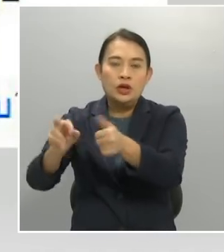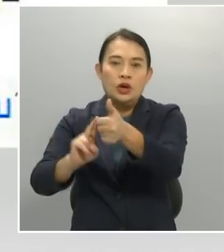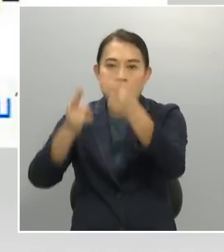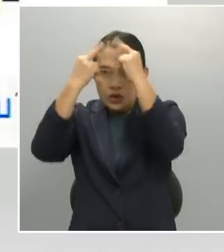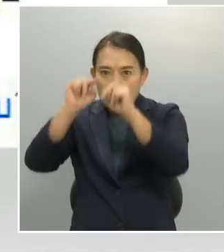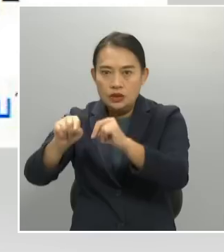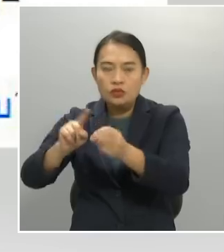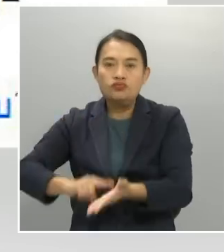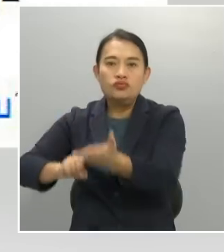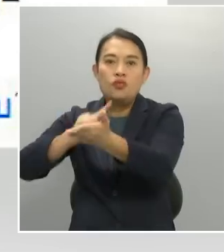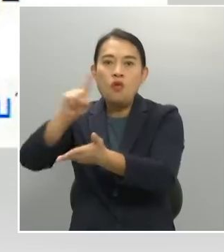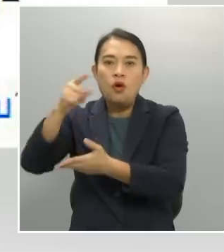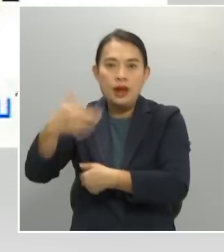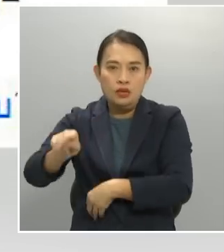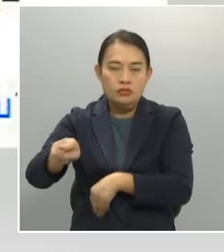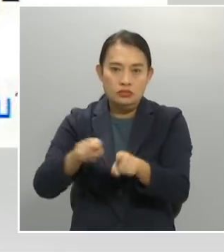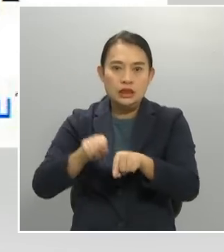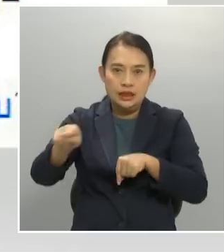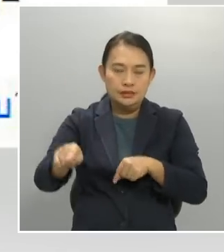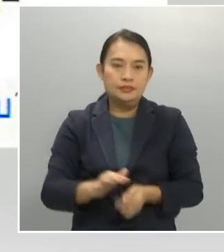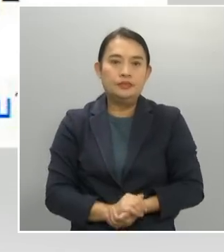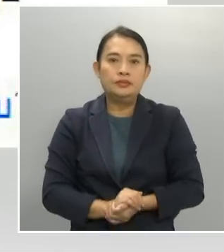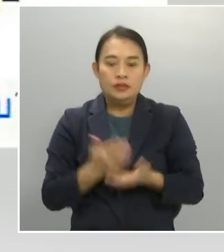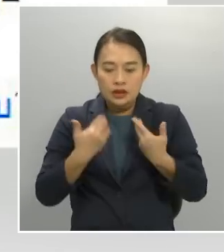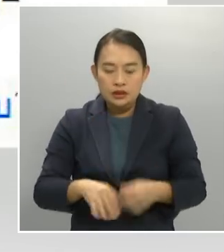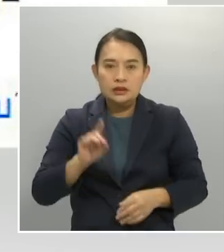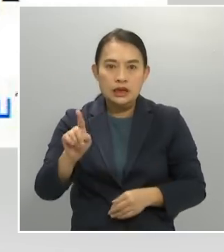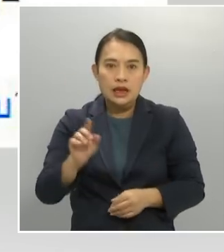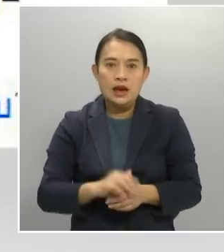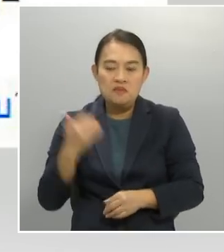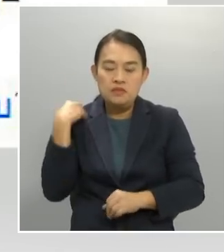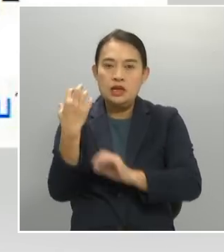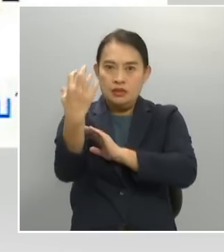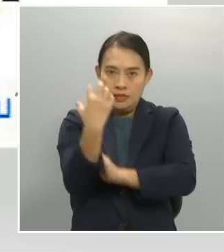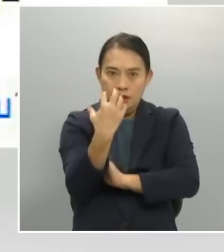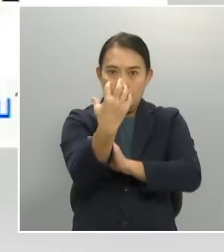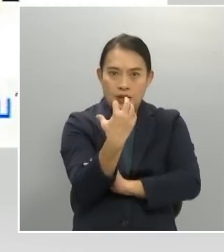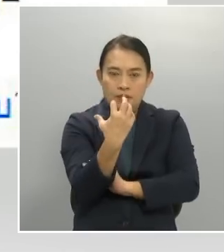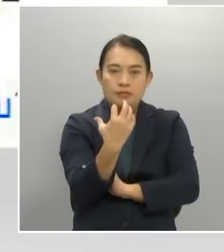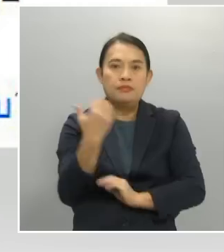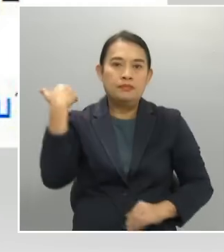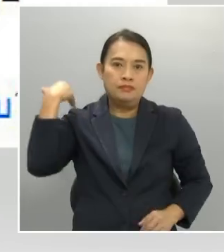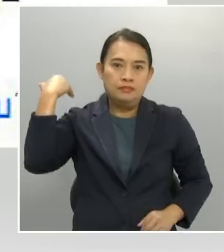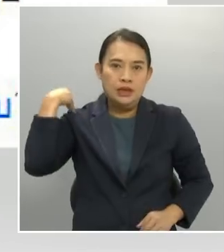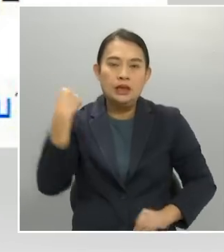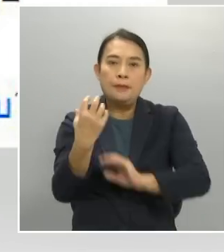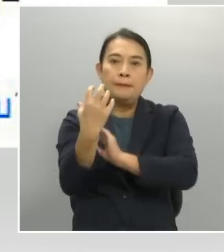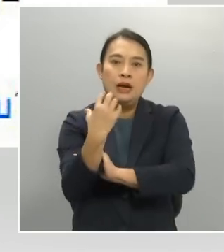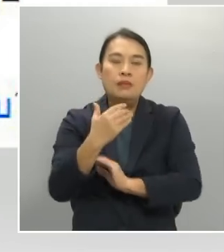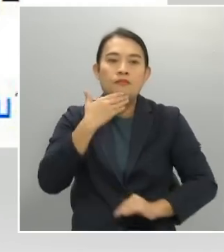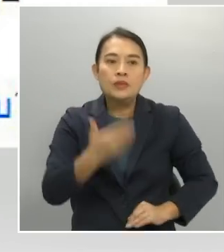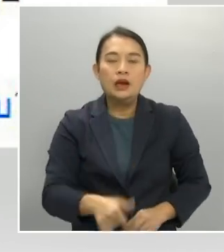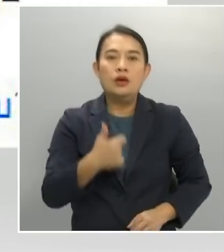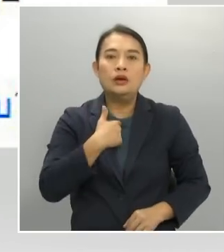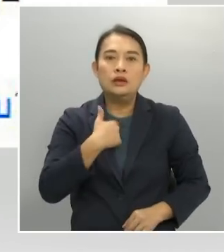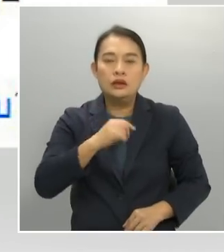ไปแล้วแต่ปรากฏว่าได้มีการข่มขู่คุกคามสามีคือคุณกอมมาตลอดคุณกอก็เลยอยากให้